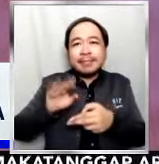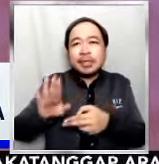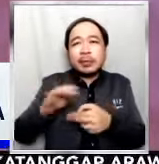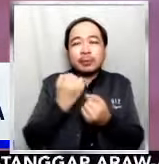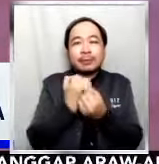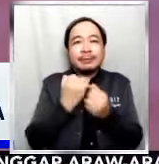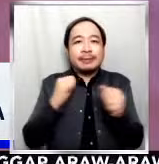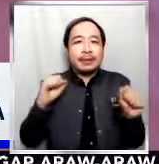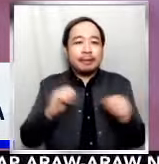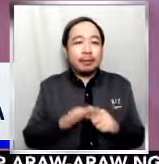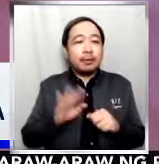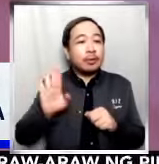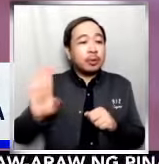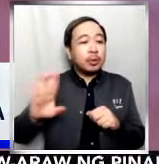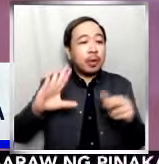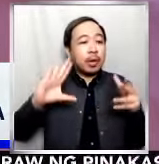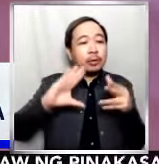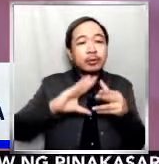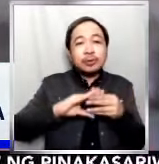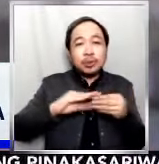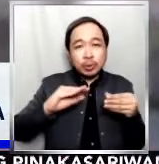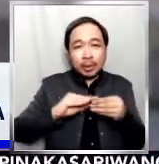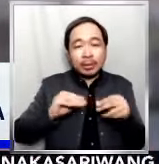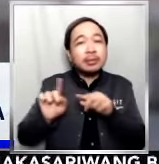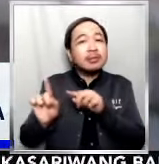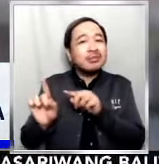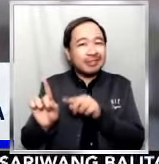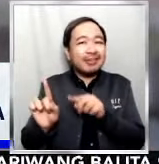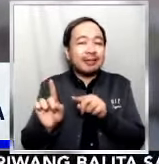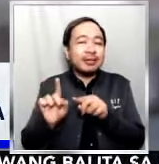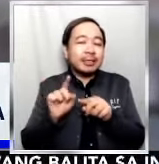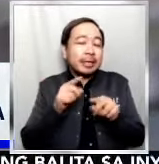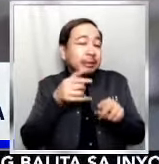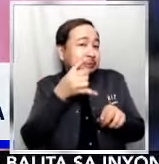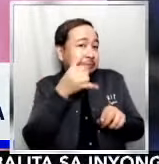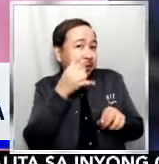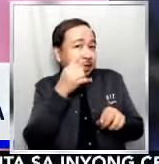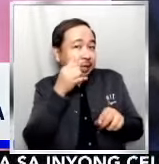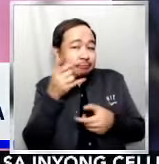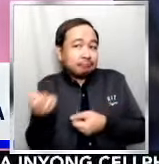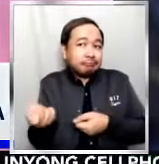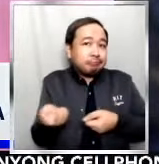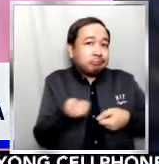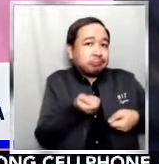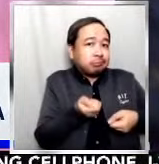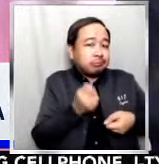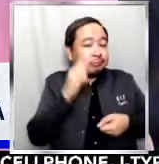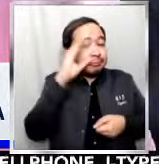niya, siya rin daw ang babaeng nasa video na kinaladkad at binuhat ng mga kalalakihan.